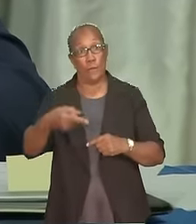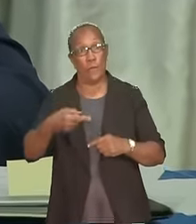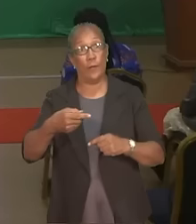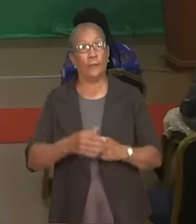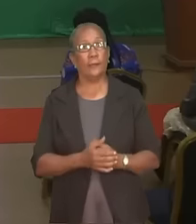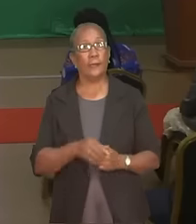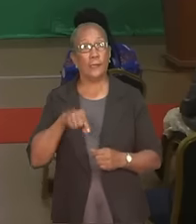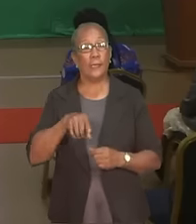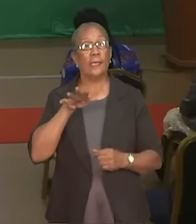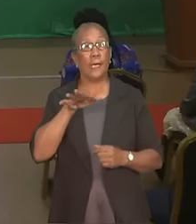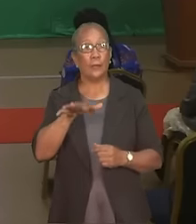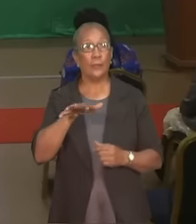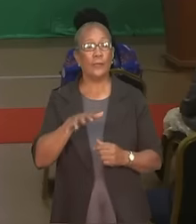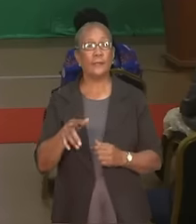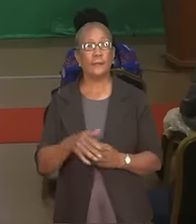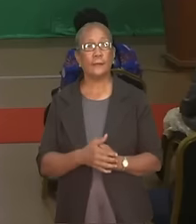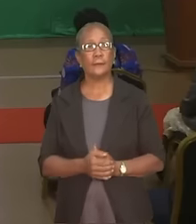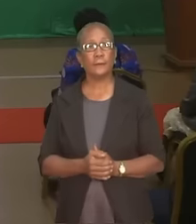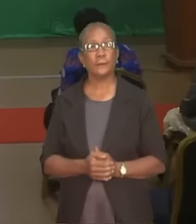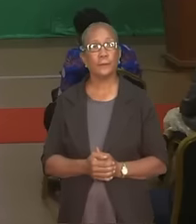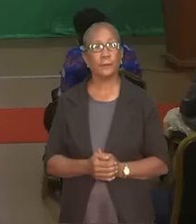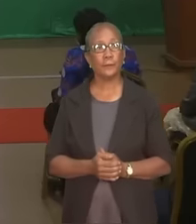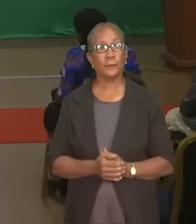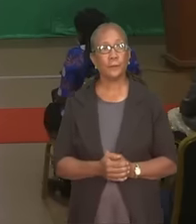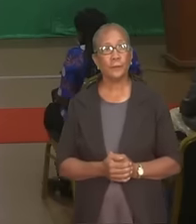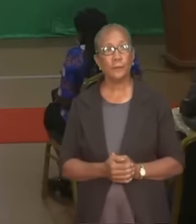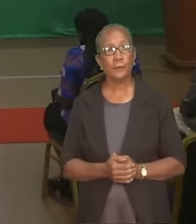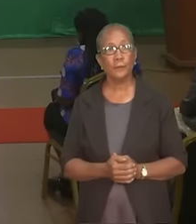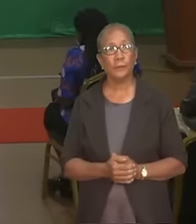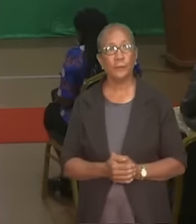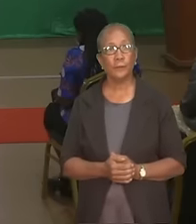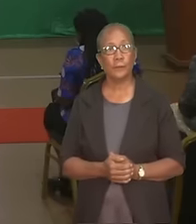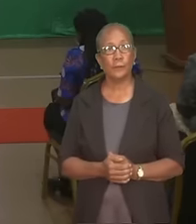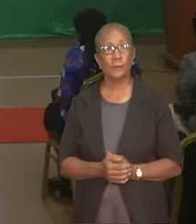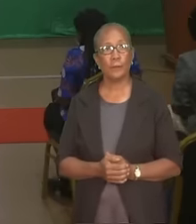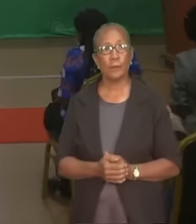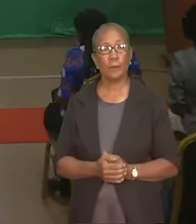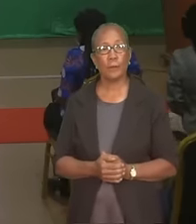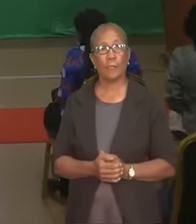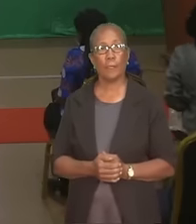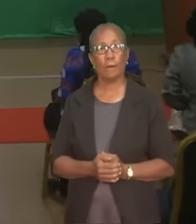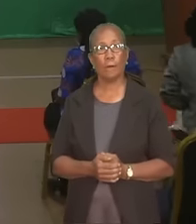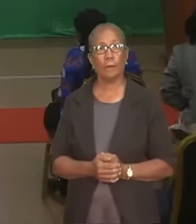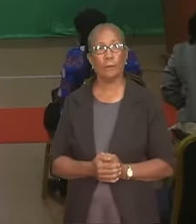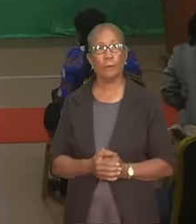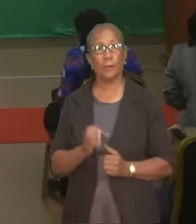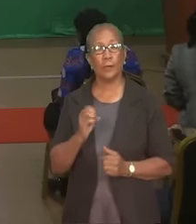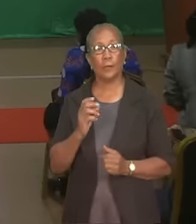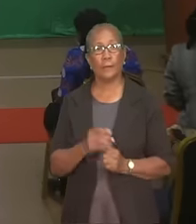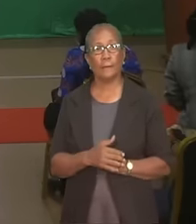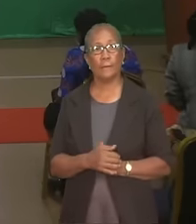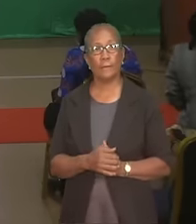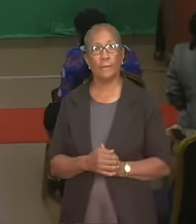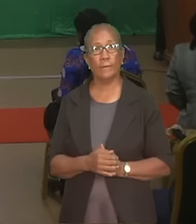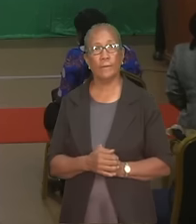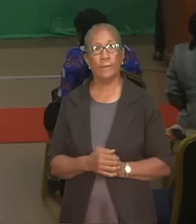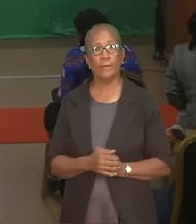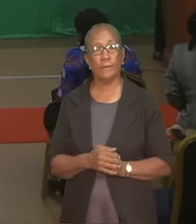hier aanwezig, alstublieft. Dank u voor de gelegenheid mij geboden. Ja.